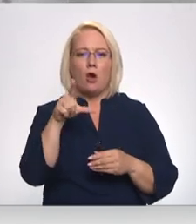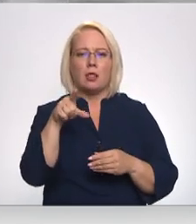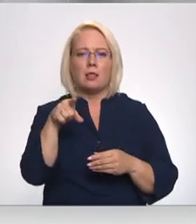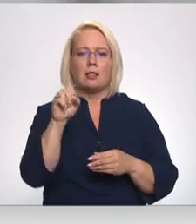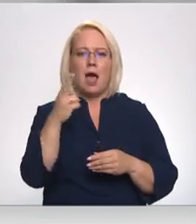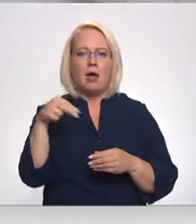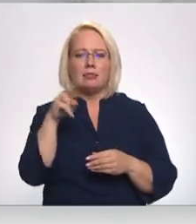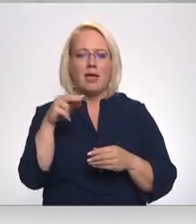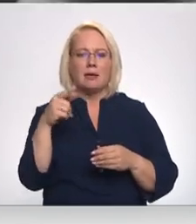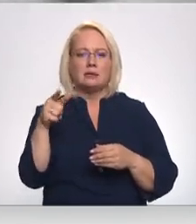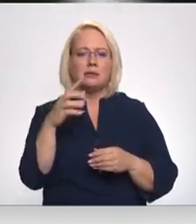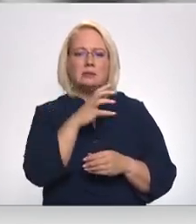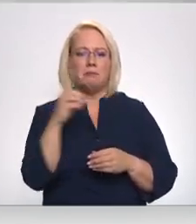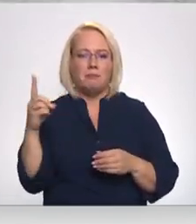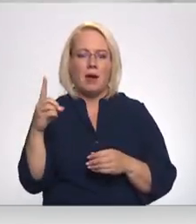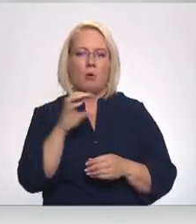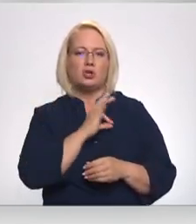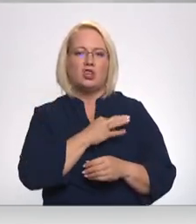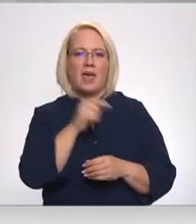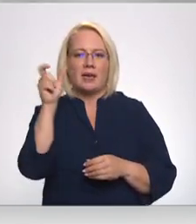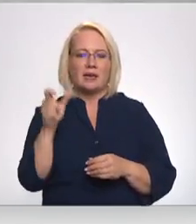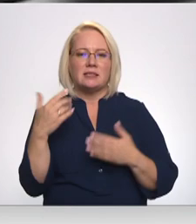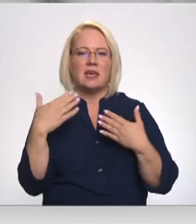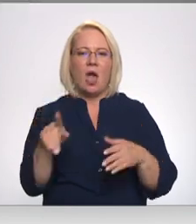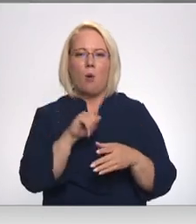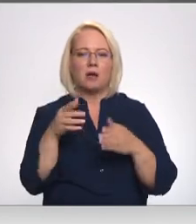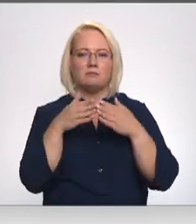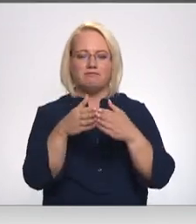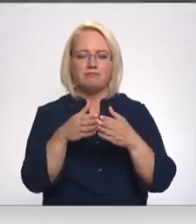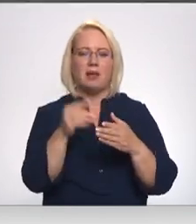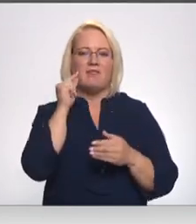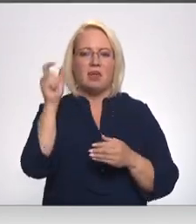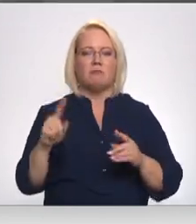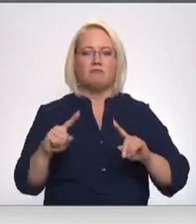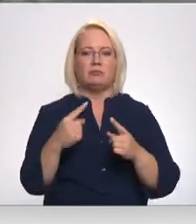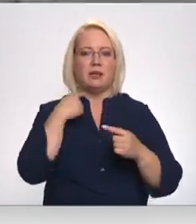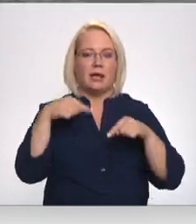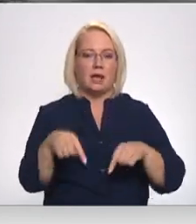režīms. Čekisti jau bija nākuši uz pēdām laivu vīriem. Tomsona apcietināja Rīgā